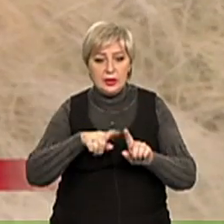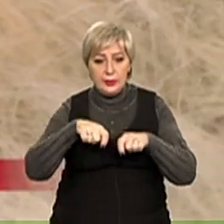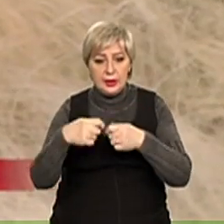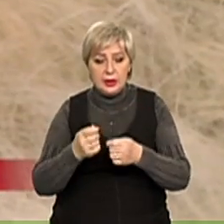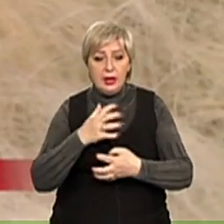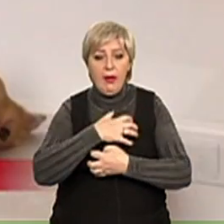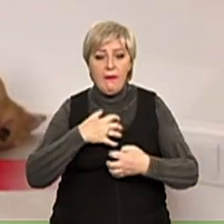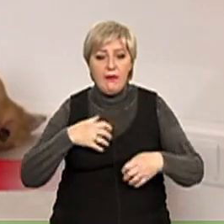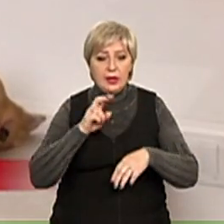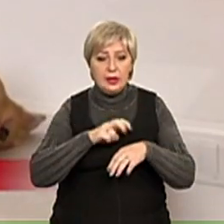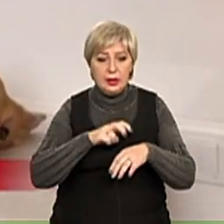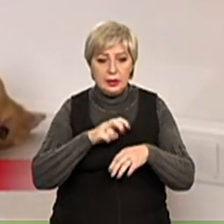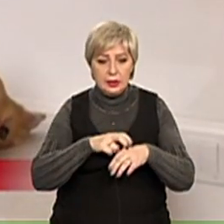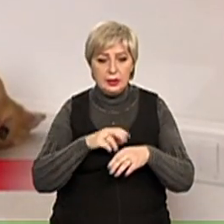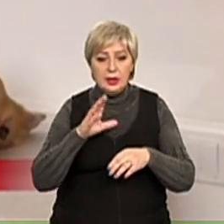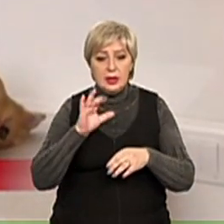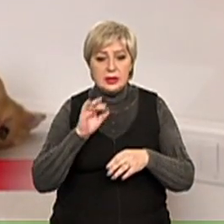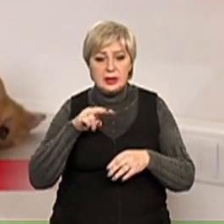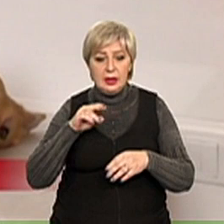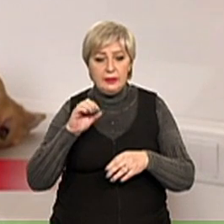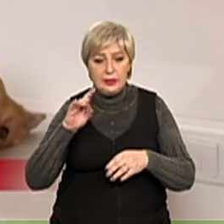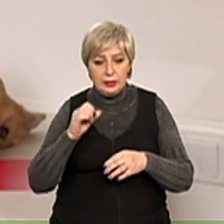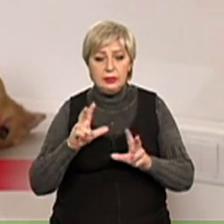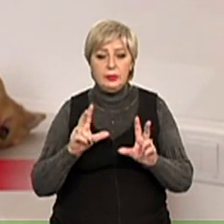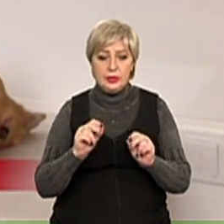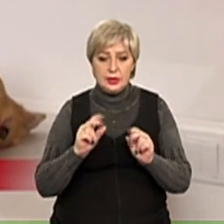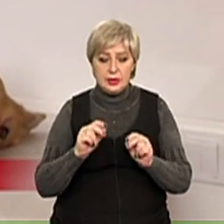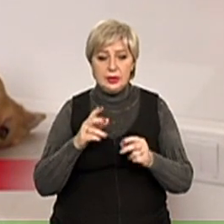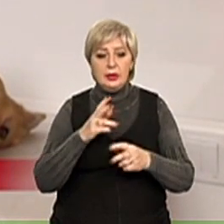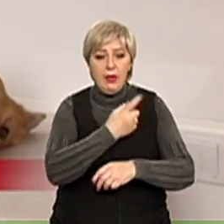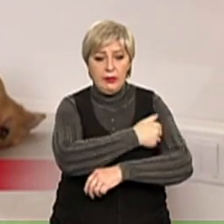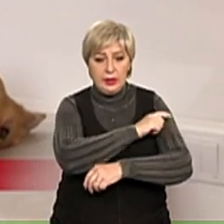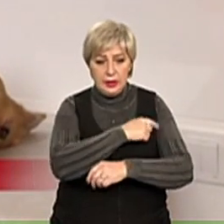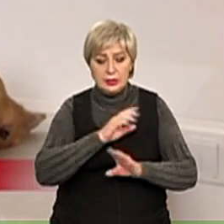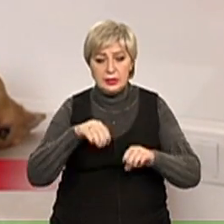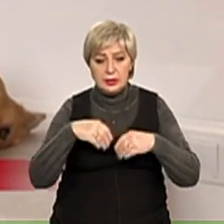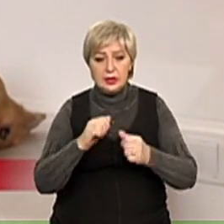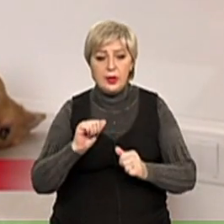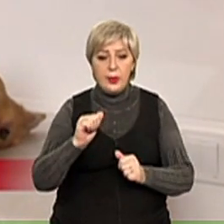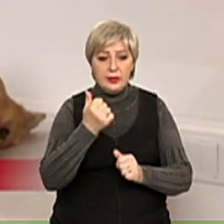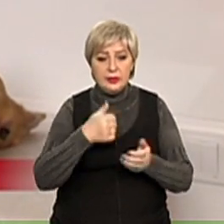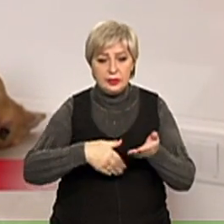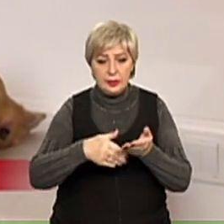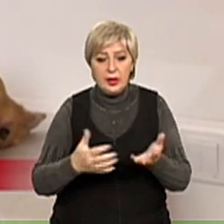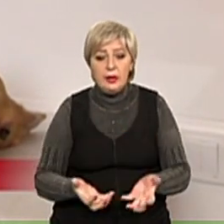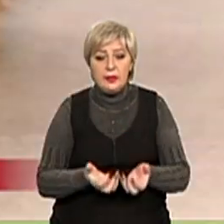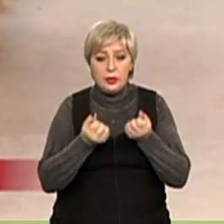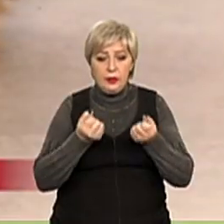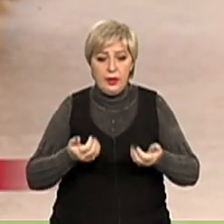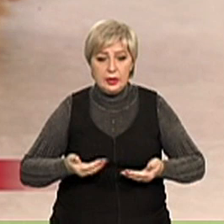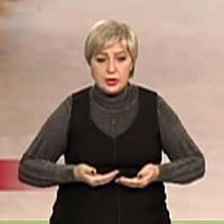пса ветеринарам. Сільверу пощастило. У ветеринарній клініці псу надали первинну допомогу та врятували